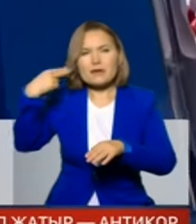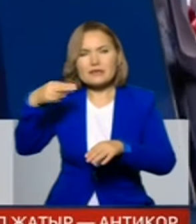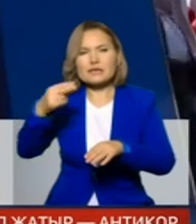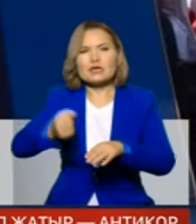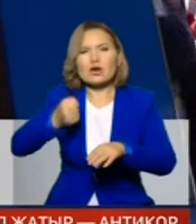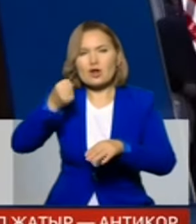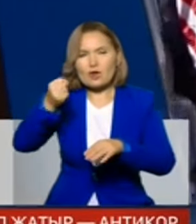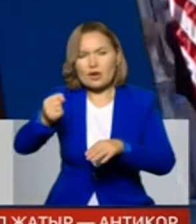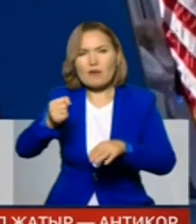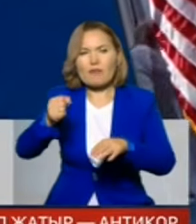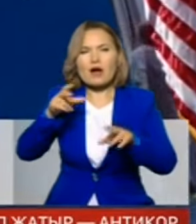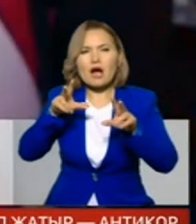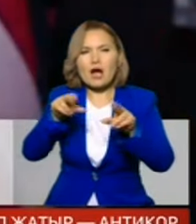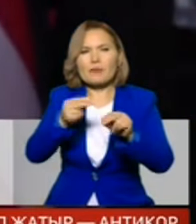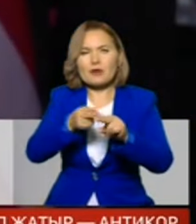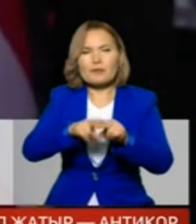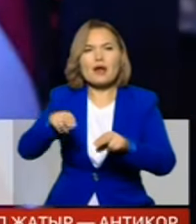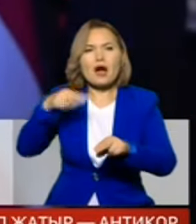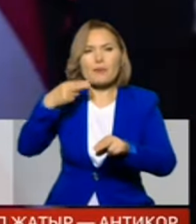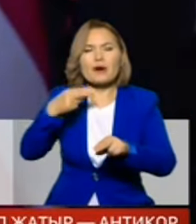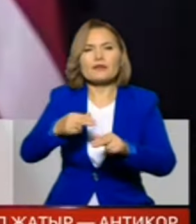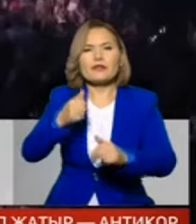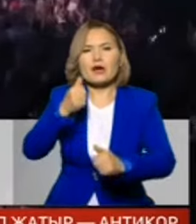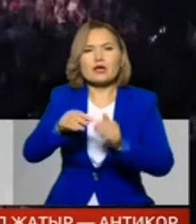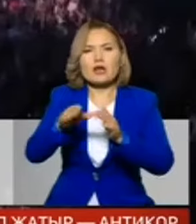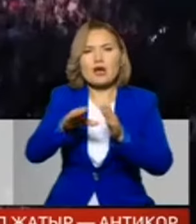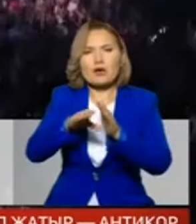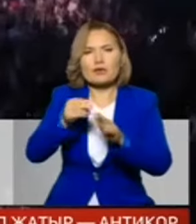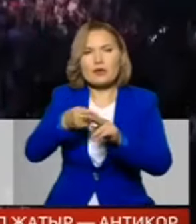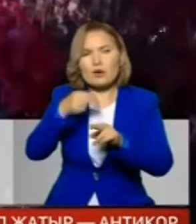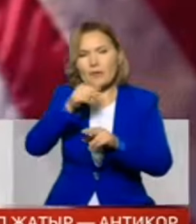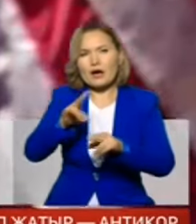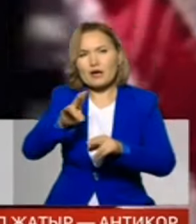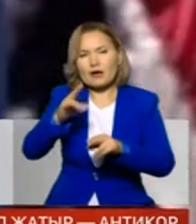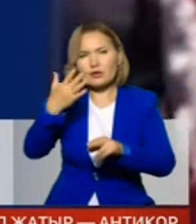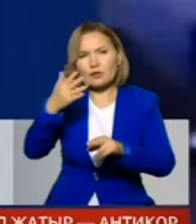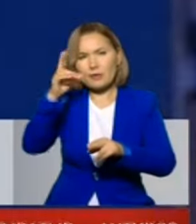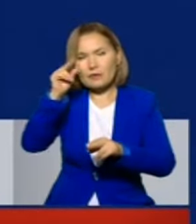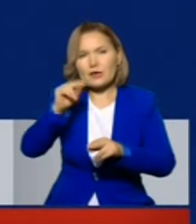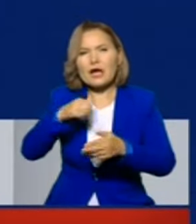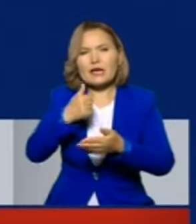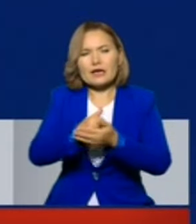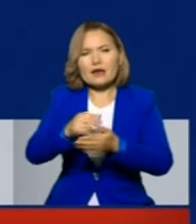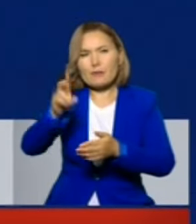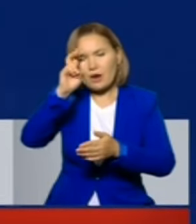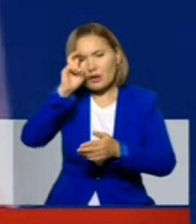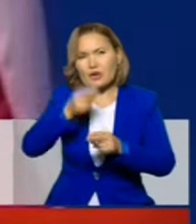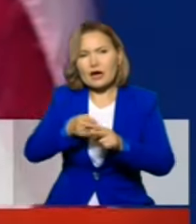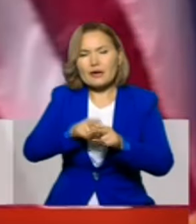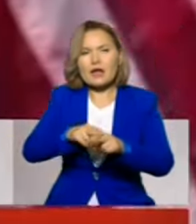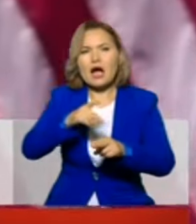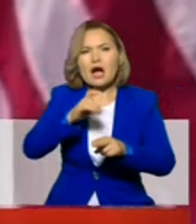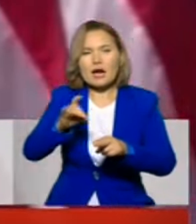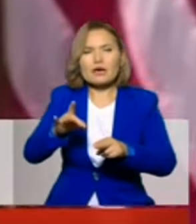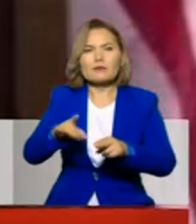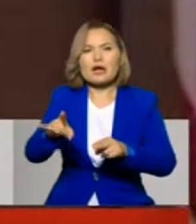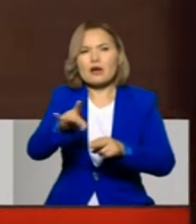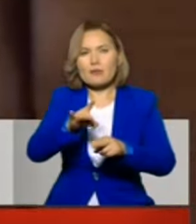берді. Құрама Штаттарда президенттік сайлау биыл қарашаның 5-інде өтеді. Онда негізгі мемлекеттік пост үшін Харрис